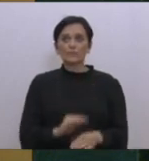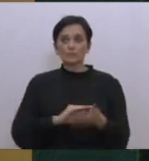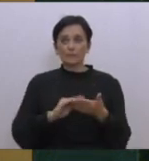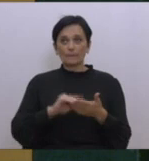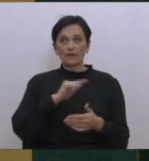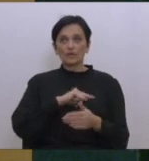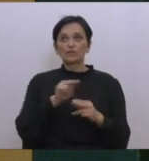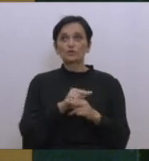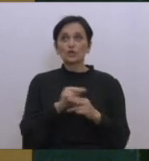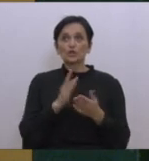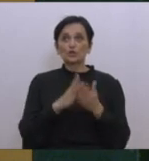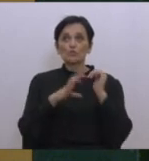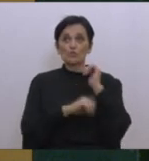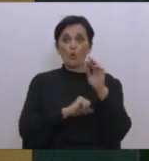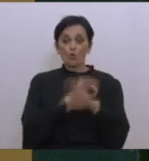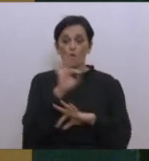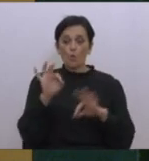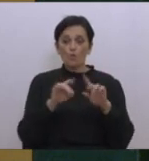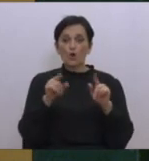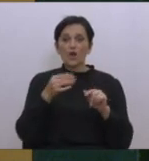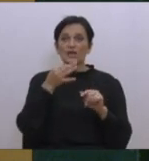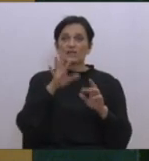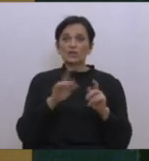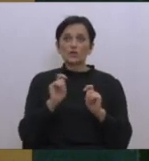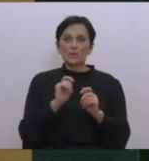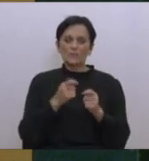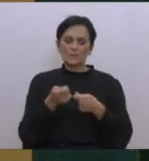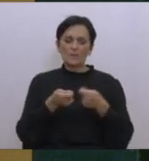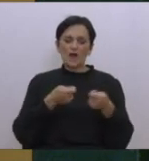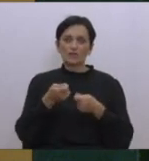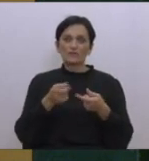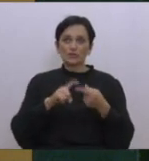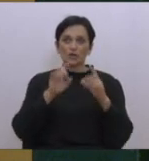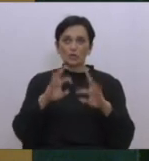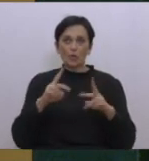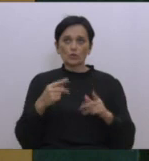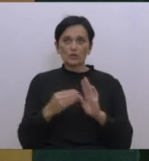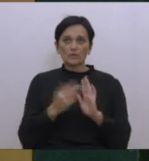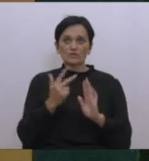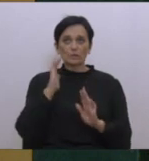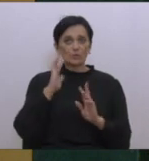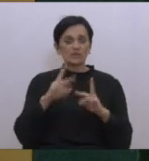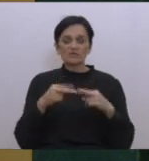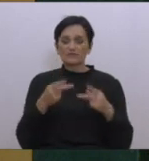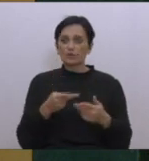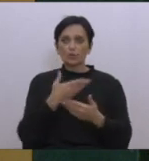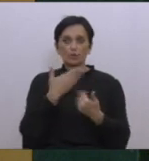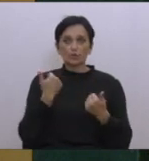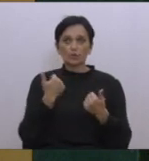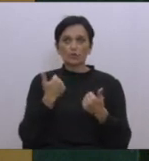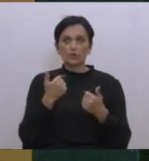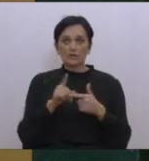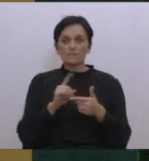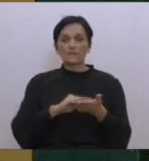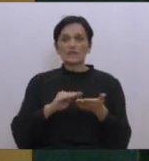ce neșunebi araris, da, bolo proiecte am pagat ce n-ar ce nebis martis, scodești cele ce tanșe să fie mesa. Ცვლილებები არ განხორციელებულა. Არც